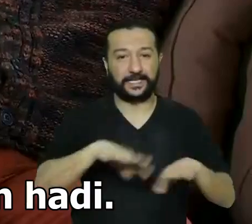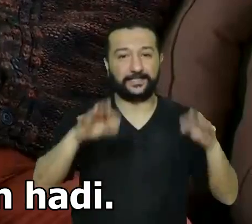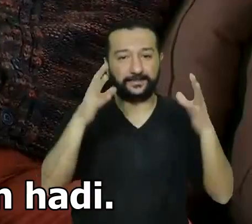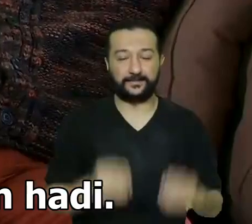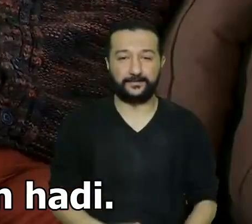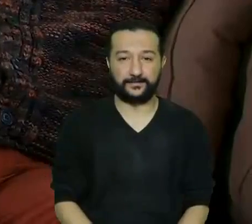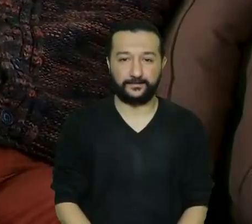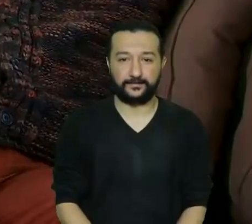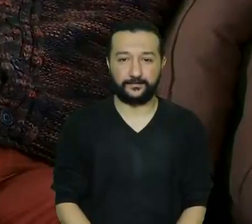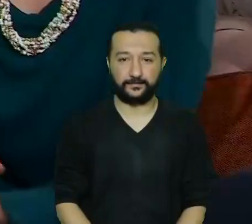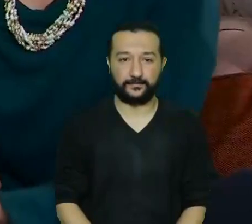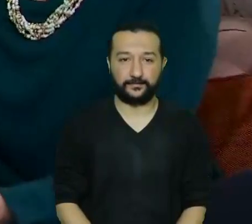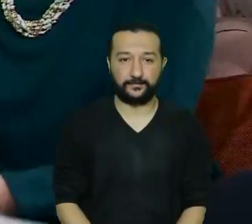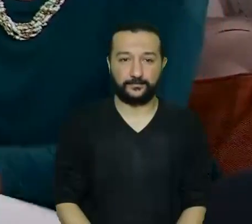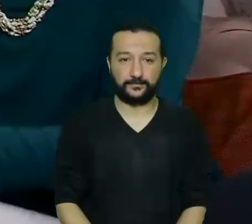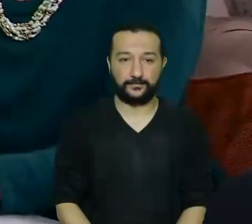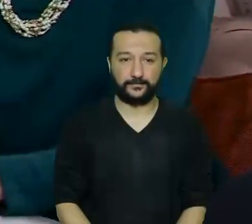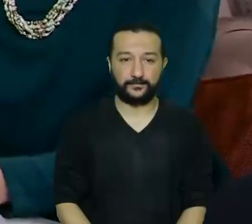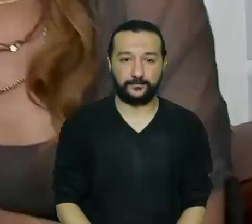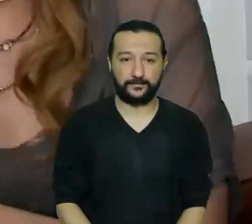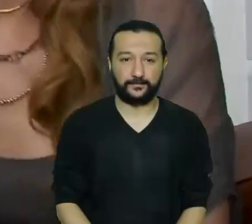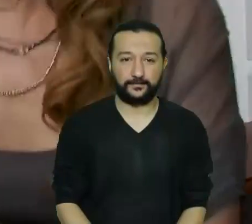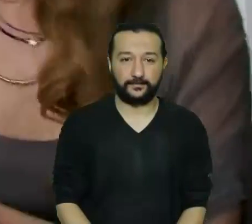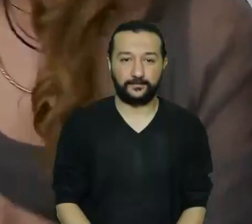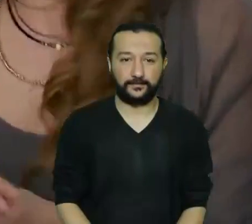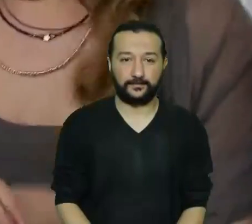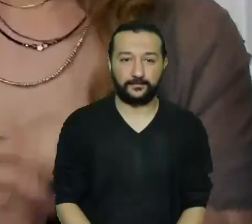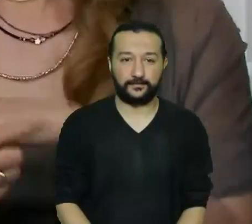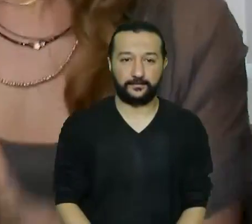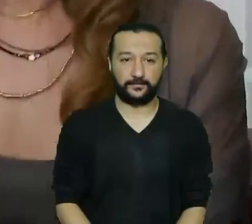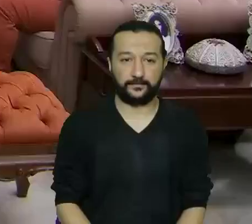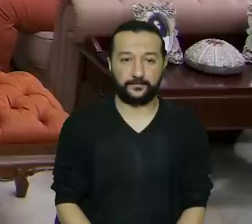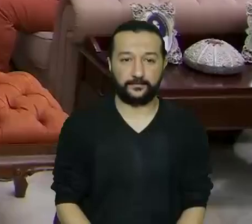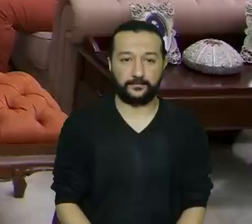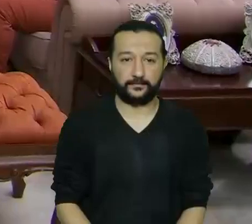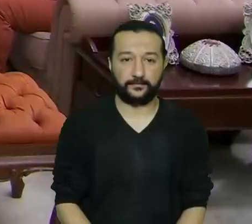hadi. Nurhan ellerini birbirine sürttü hevesle. Nedir ya?